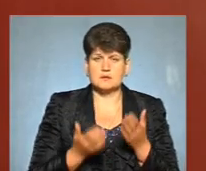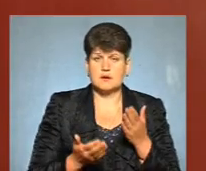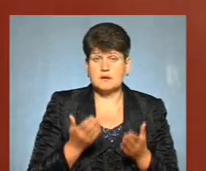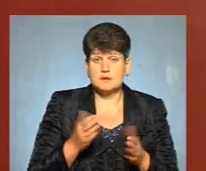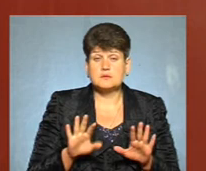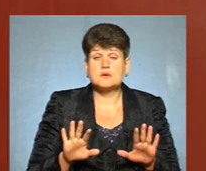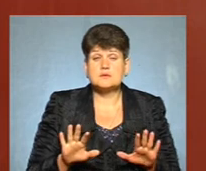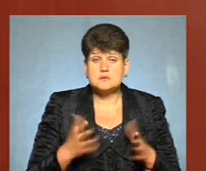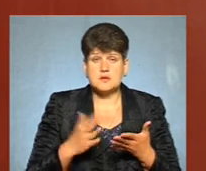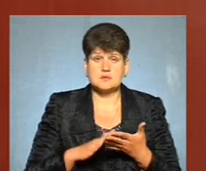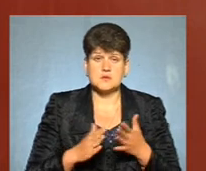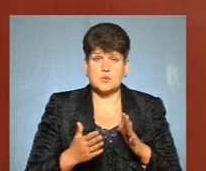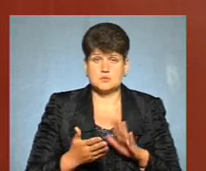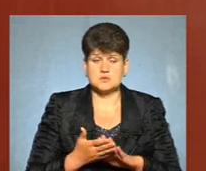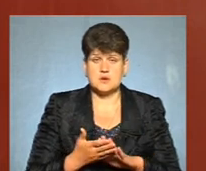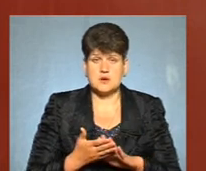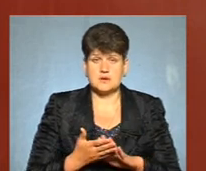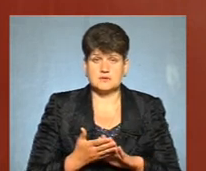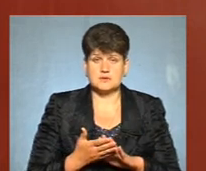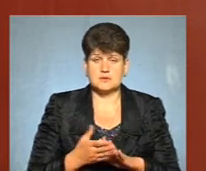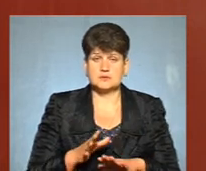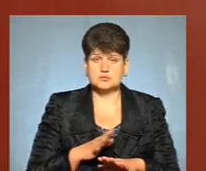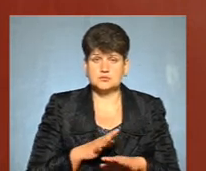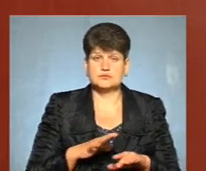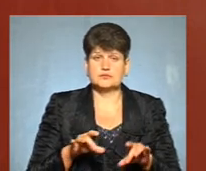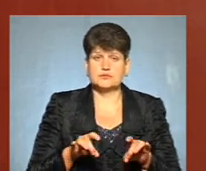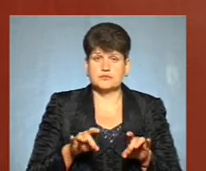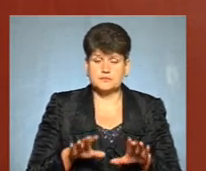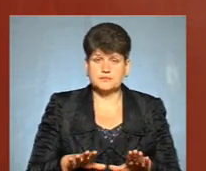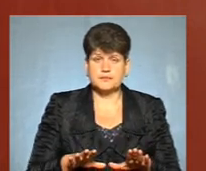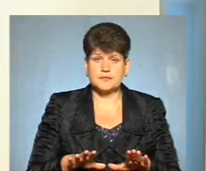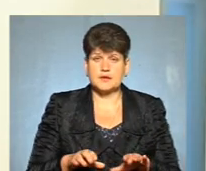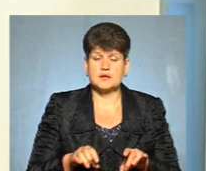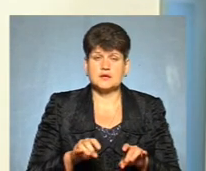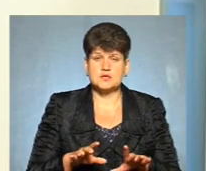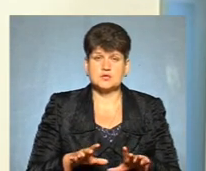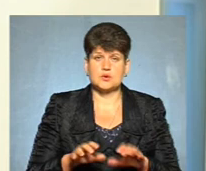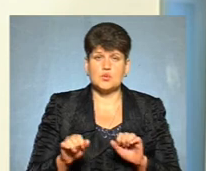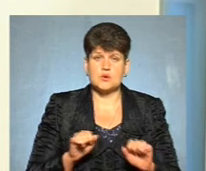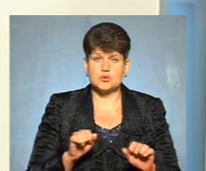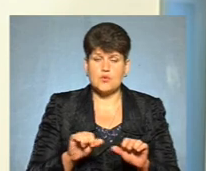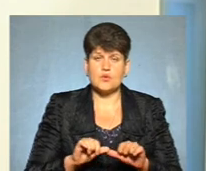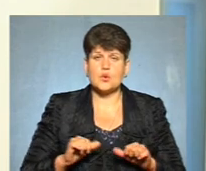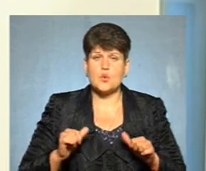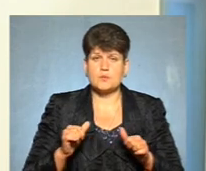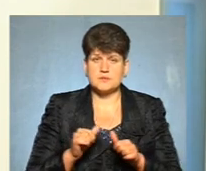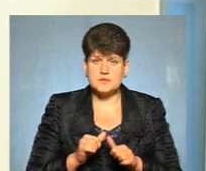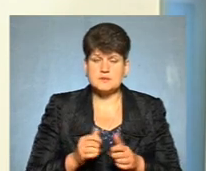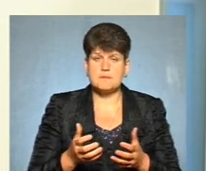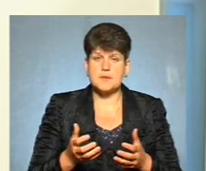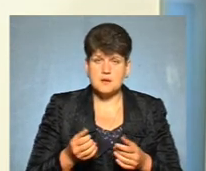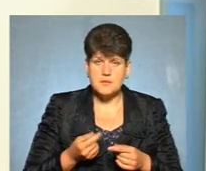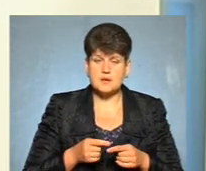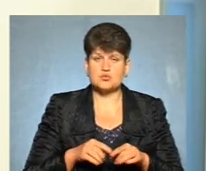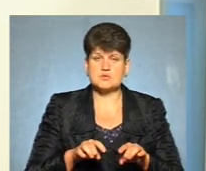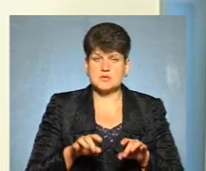так склалися обставини, так було визначено рішенням урядової цієї комісії. Приймаємо ці